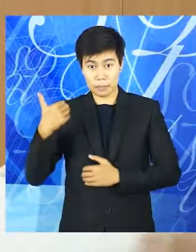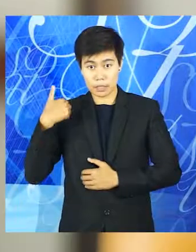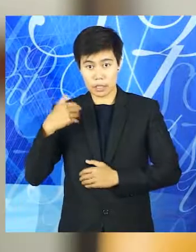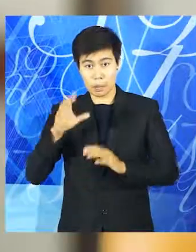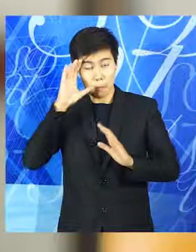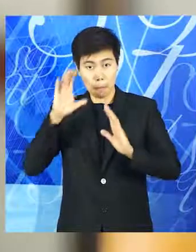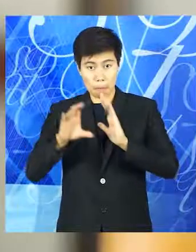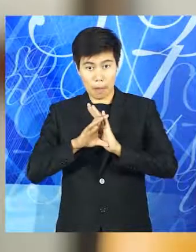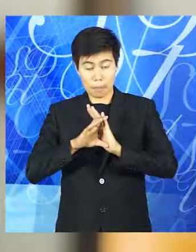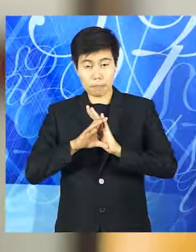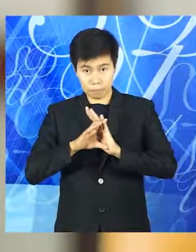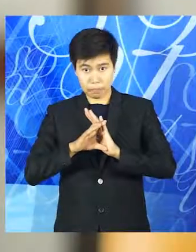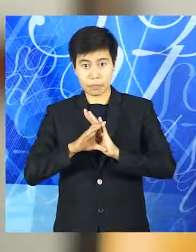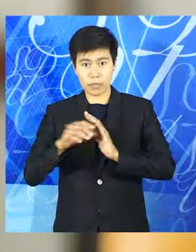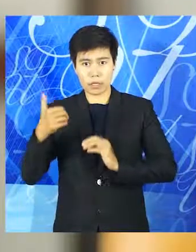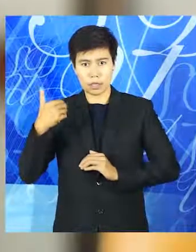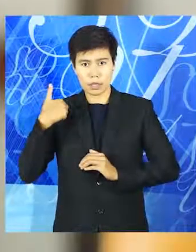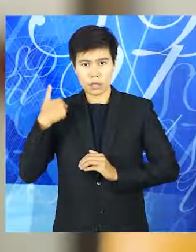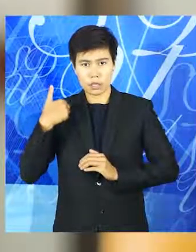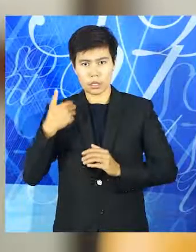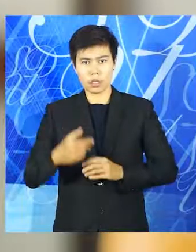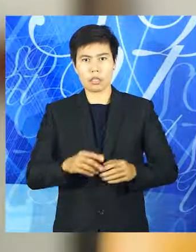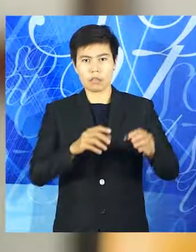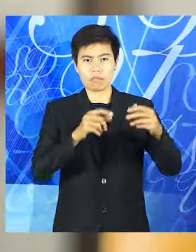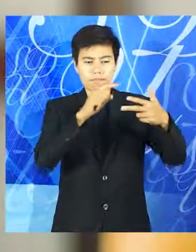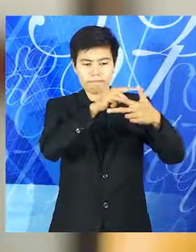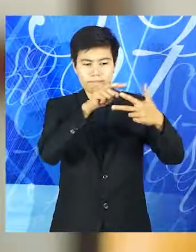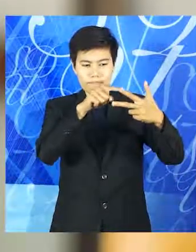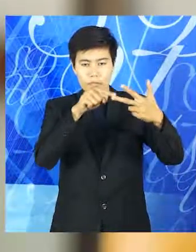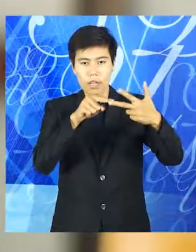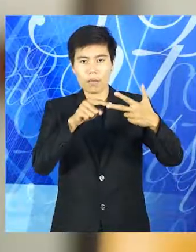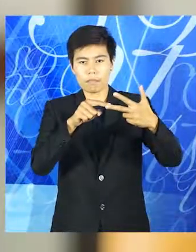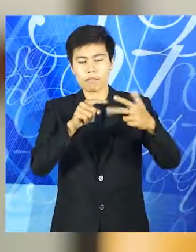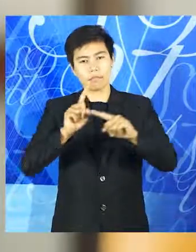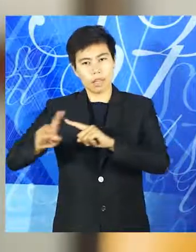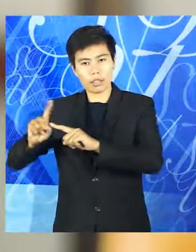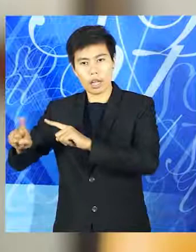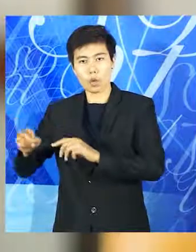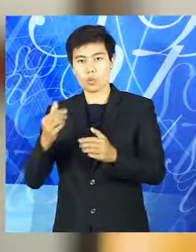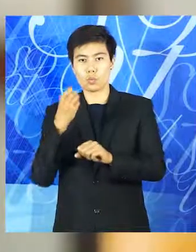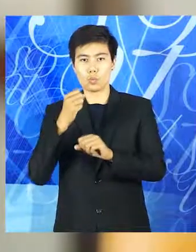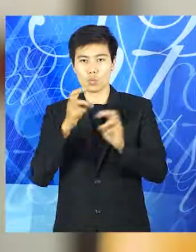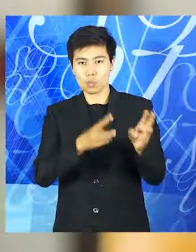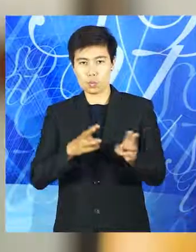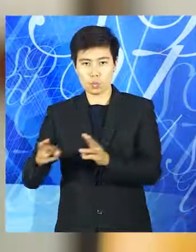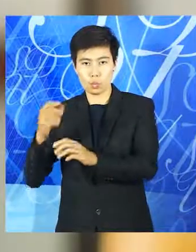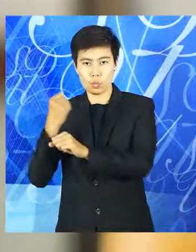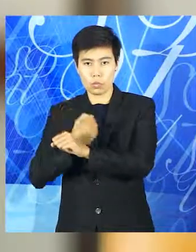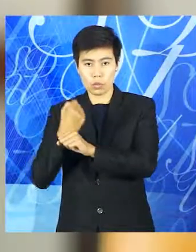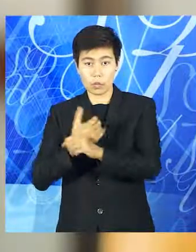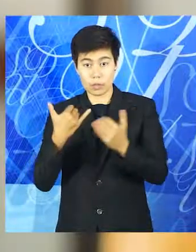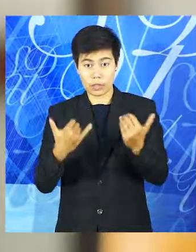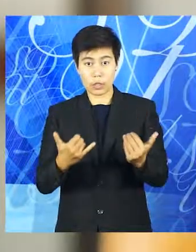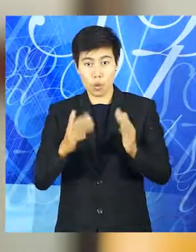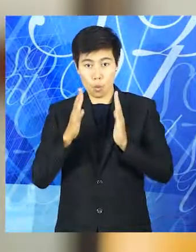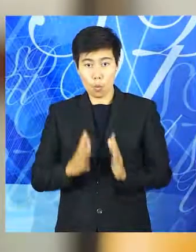าพในกับหลายหลายคนหลายๆสถานการณ์นะคะก็หวังว่าวิธีการฝึกนี้จะช่วยให้ผู้ฝึกเนี่ยนะ